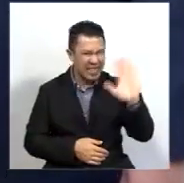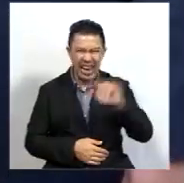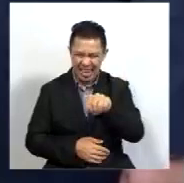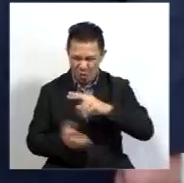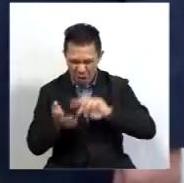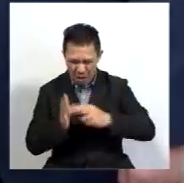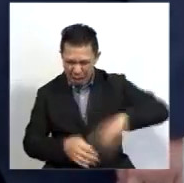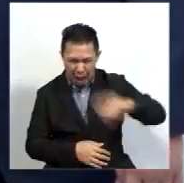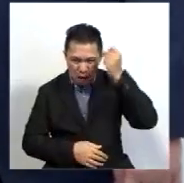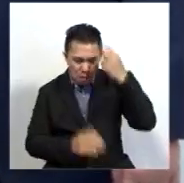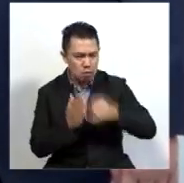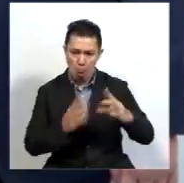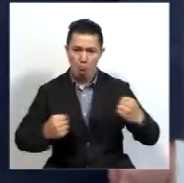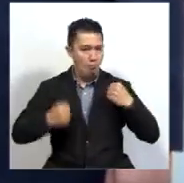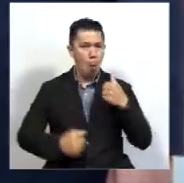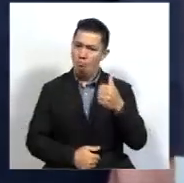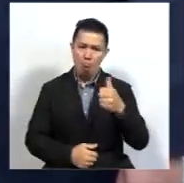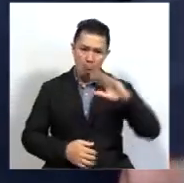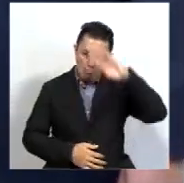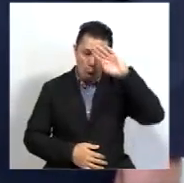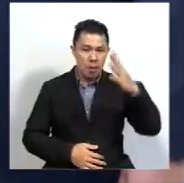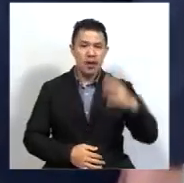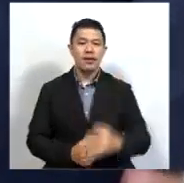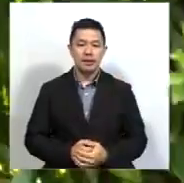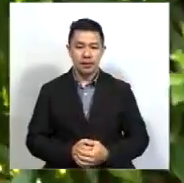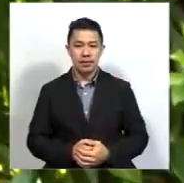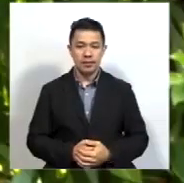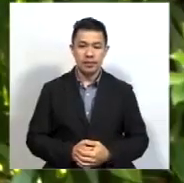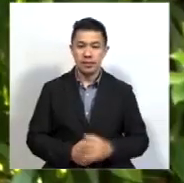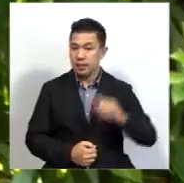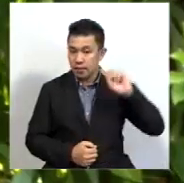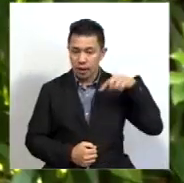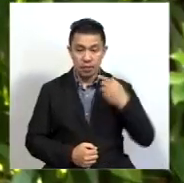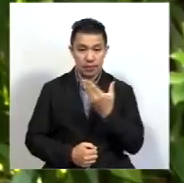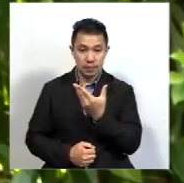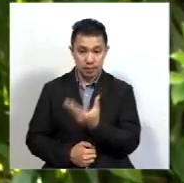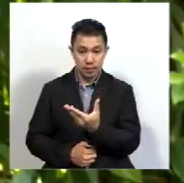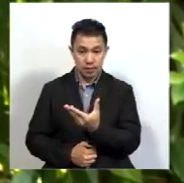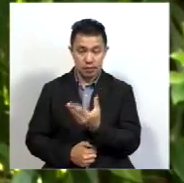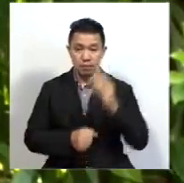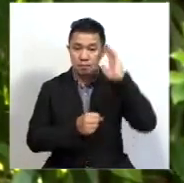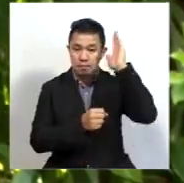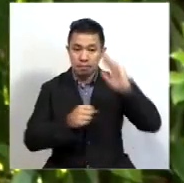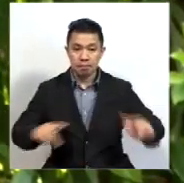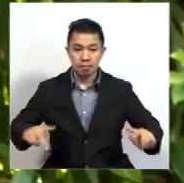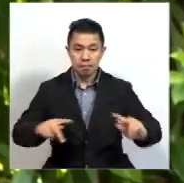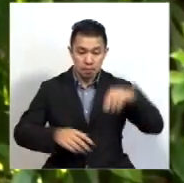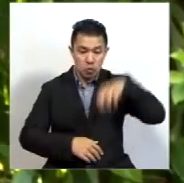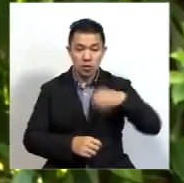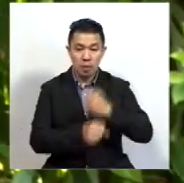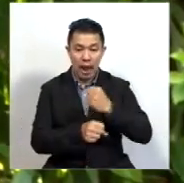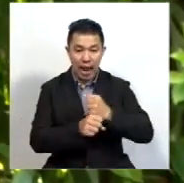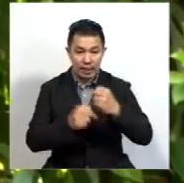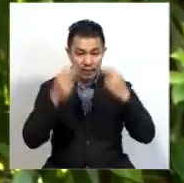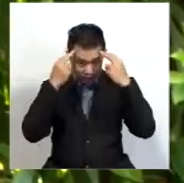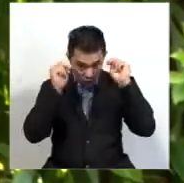ผิดเขาก็ยังแข็งแรงกันอยู่ ด้านนางนฤมลพิญโยสินวัฒน์โฆษกประจำสำนักนายกรัฐมนตรี